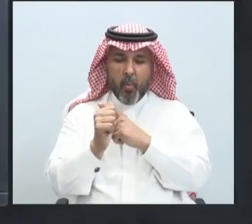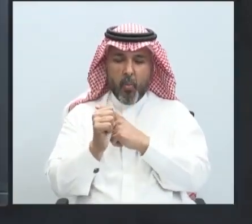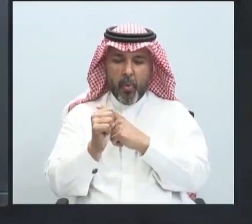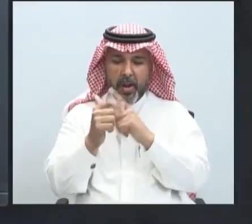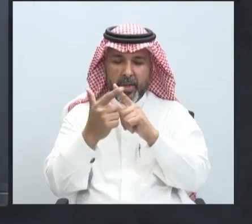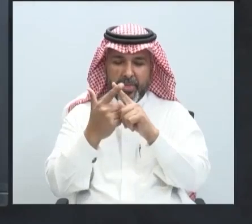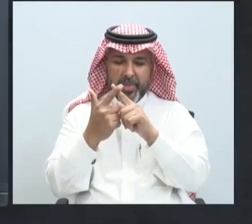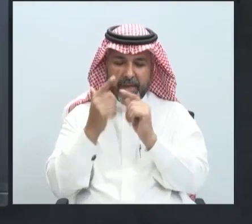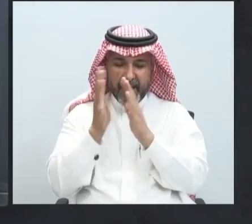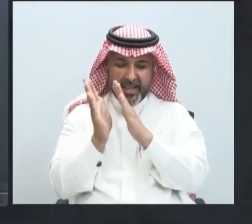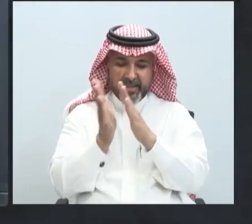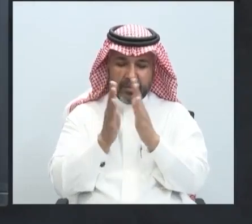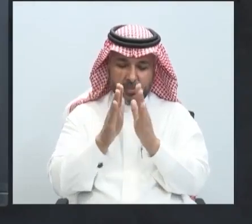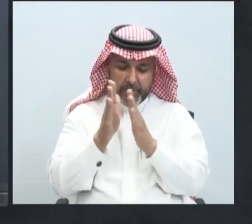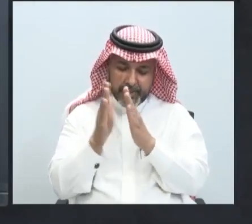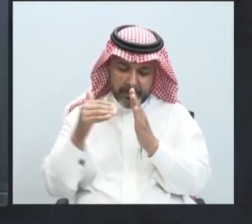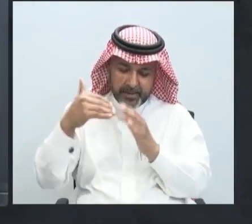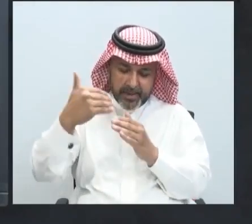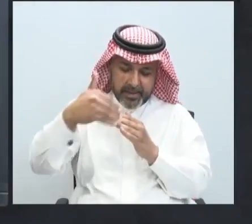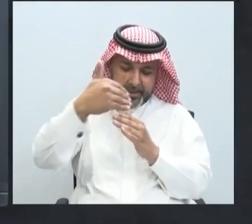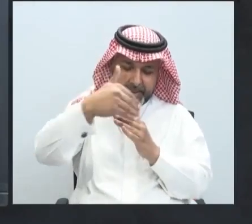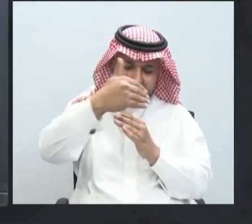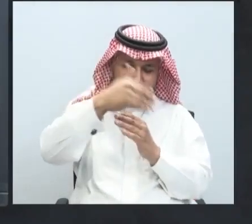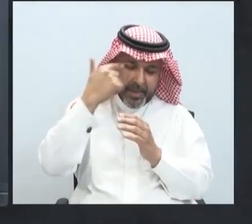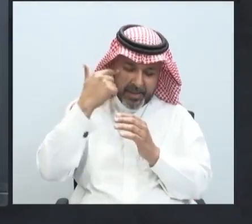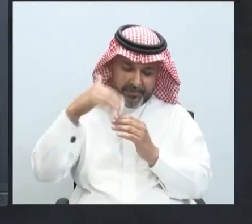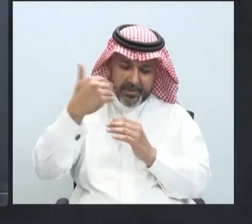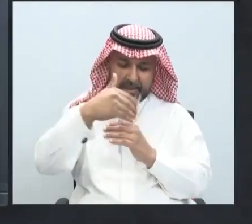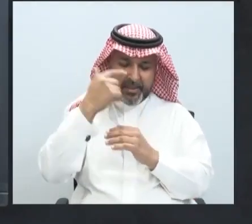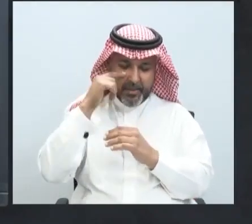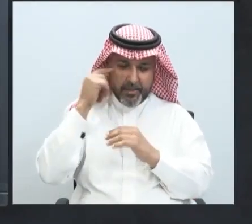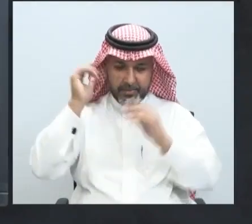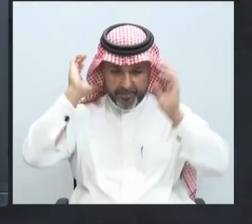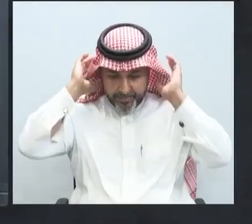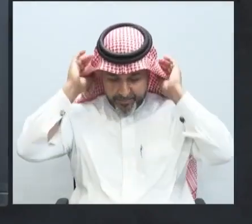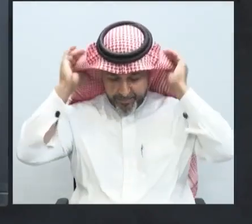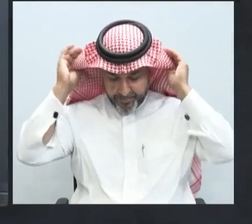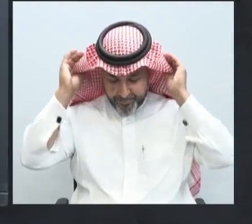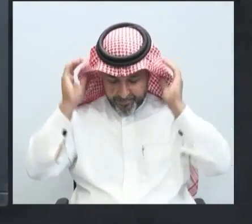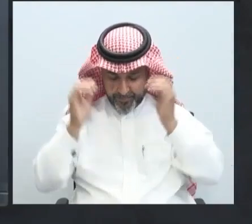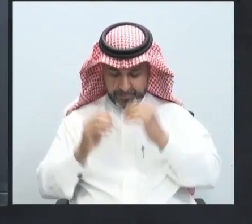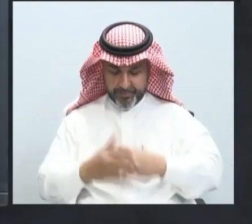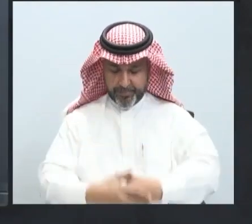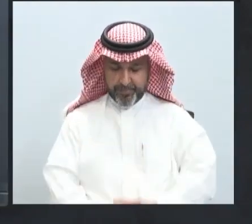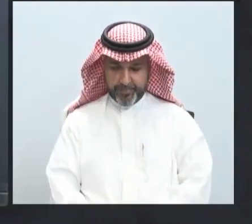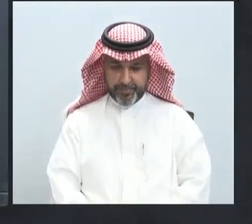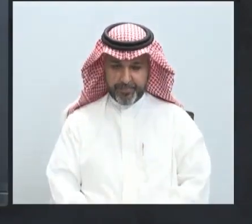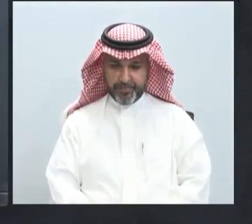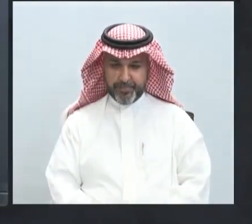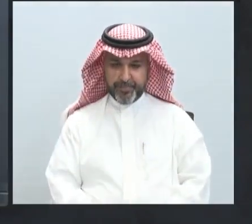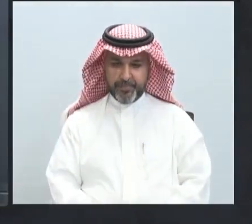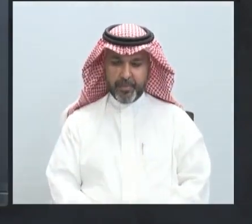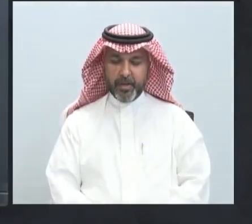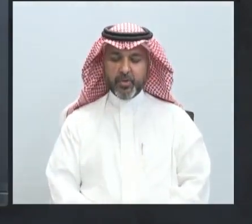ذكرنا هنالك ميزه الذي تواجد هنا في الطور التمهيدي كان هنالك ازواج من الكروموسومات ليس كروموسوم متضاعف